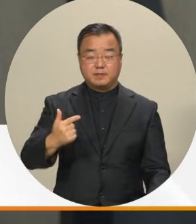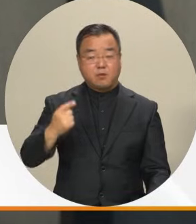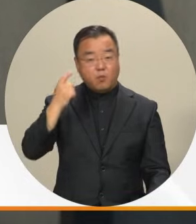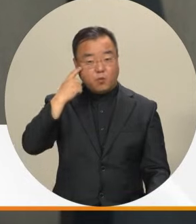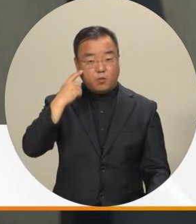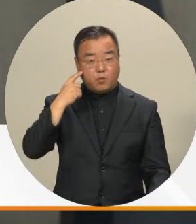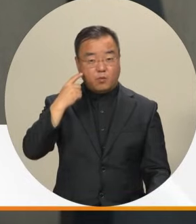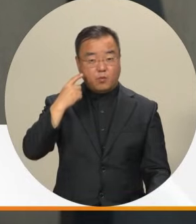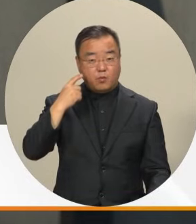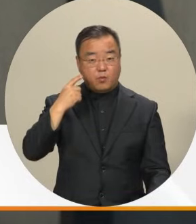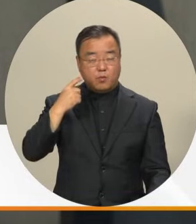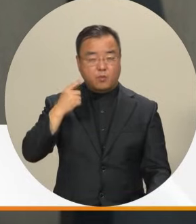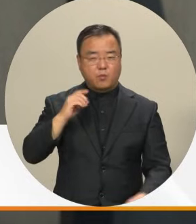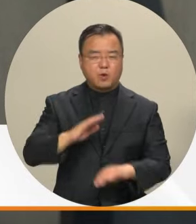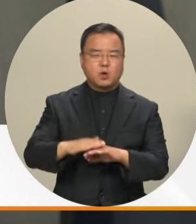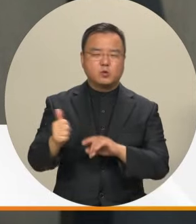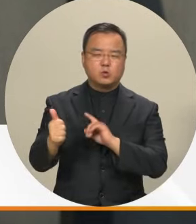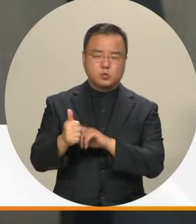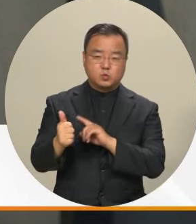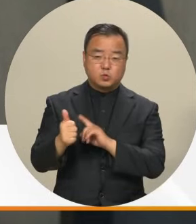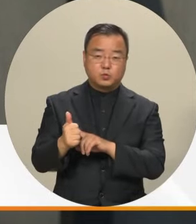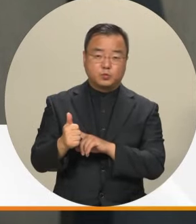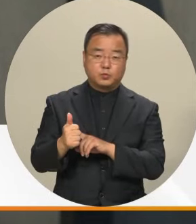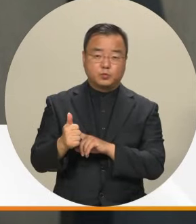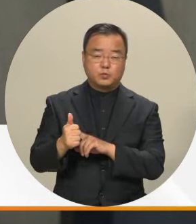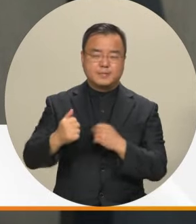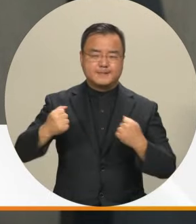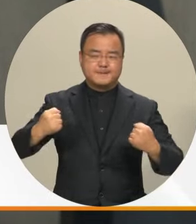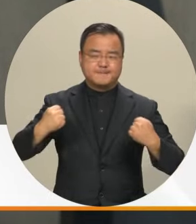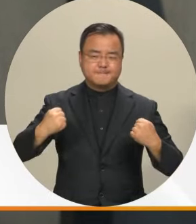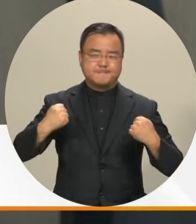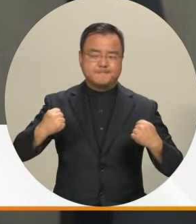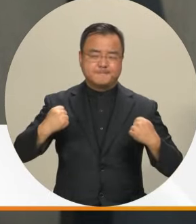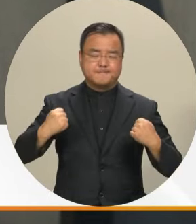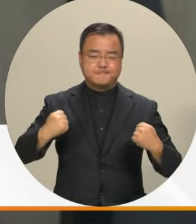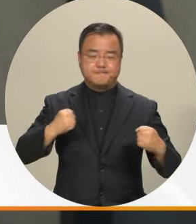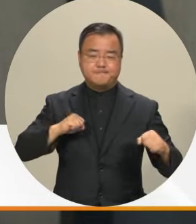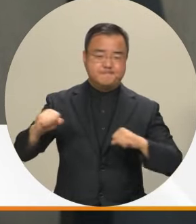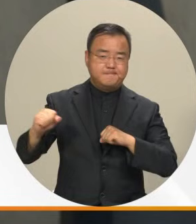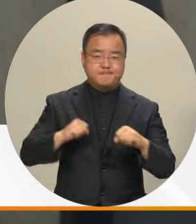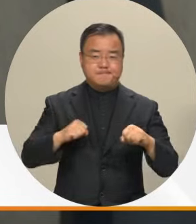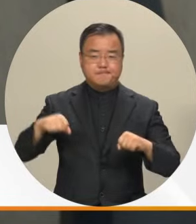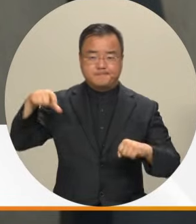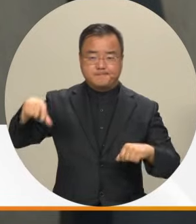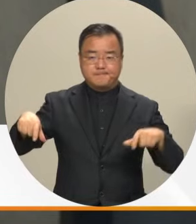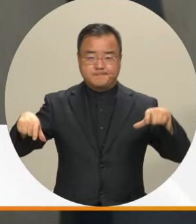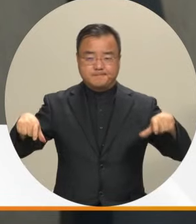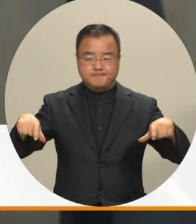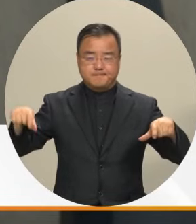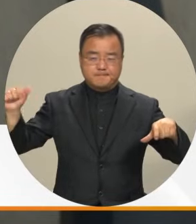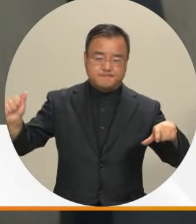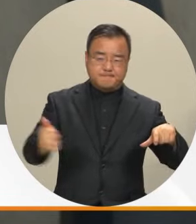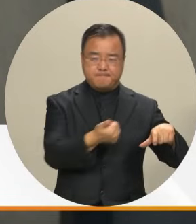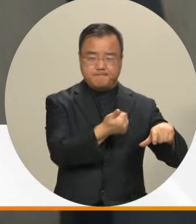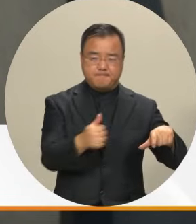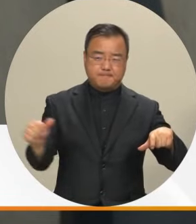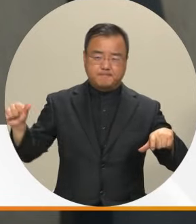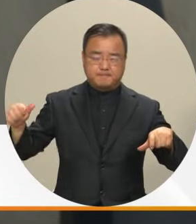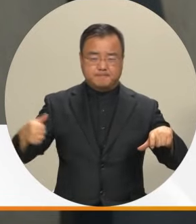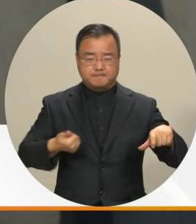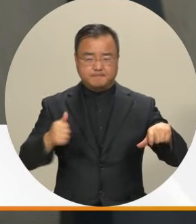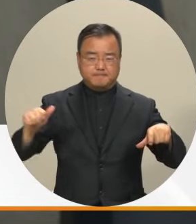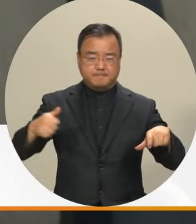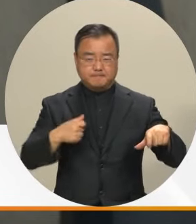왜냐면 손민 선수 엄청난 력을 가지신 분 네 우리 골대에서 저 골대까지 드리브